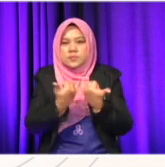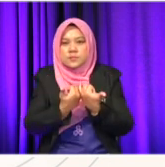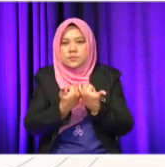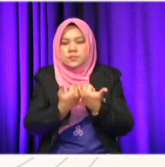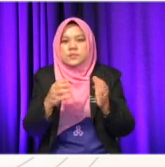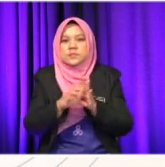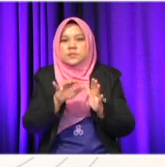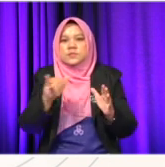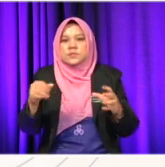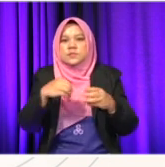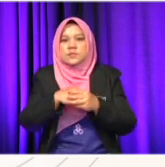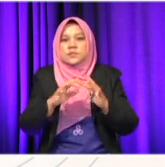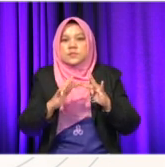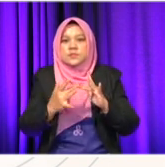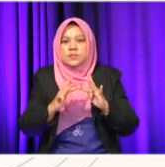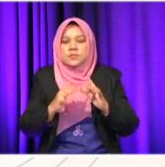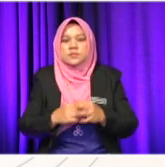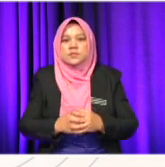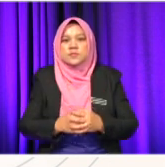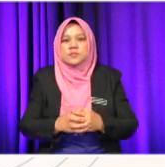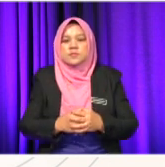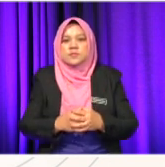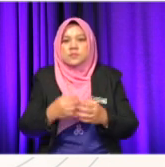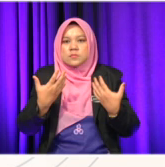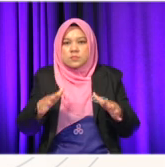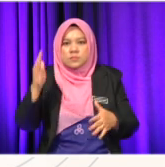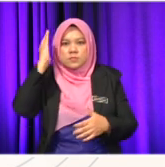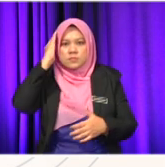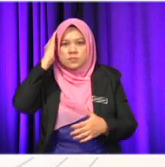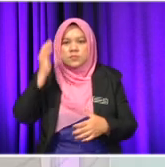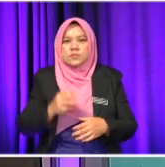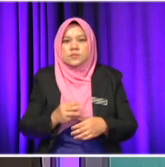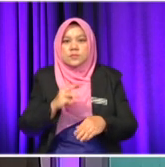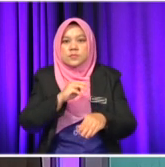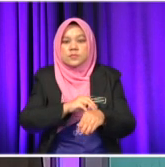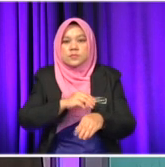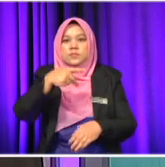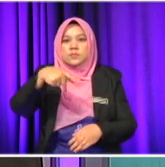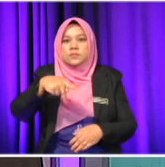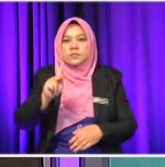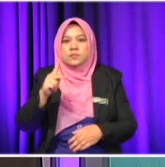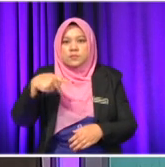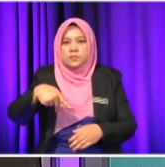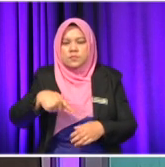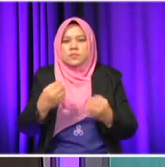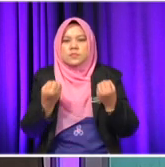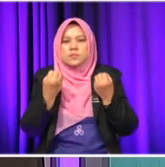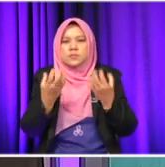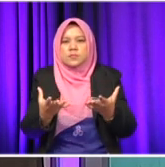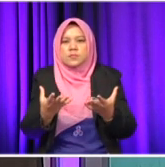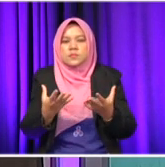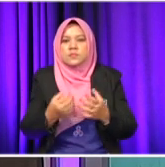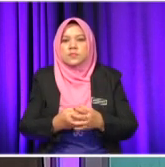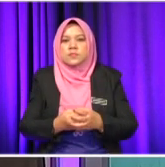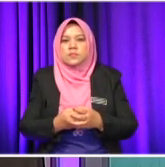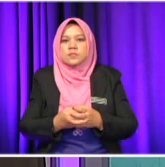kalian Oke seperti yang kita maklum termasuk perintah pikeping Oke kebanyakan daripada